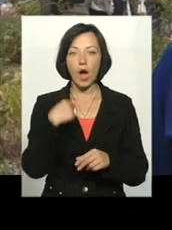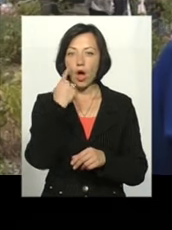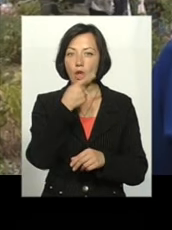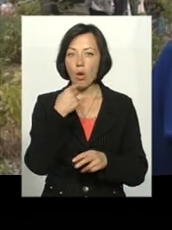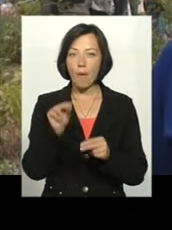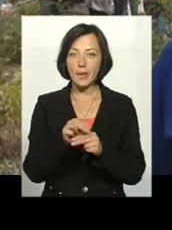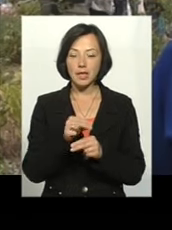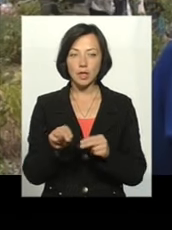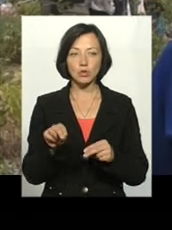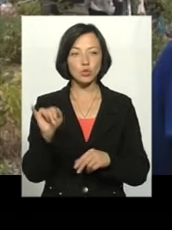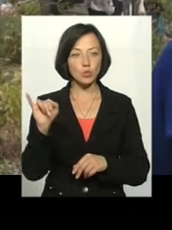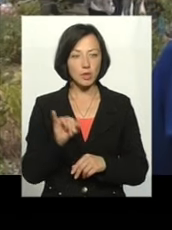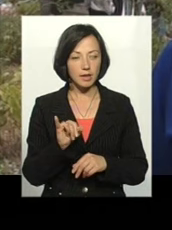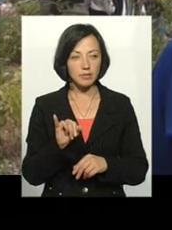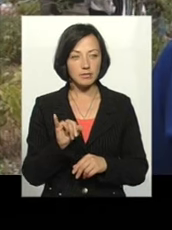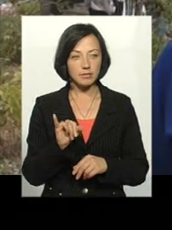логопедичну і